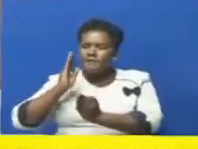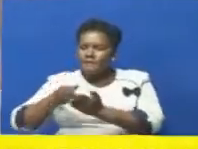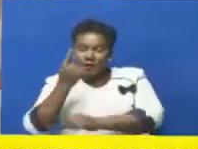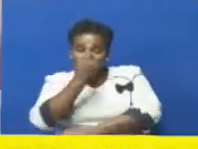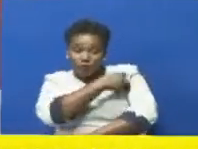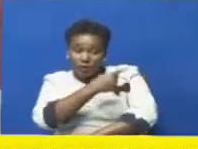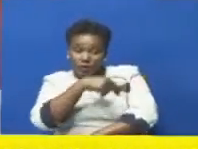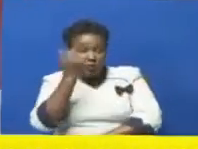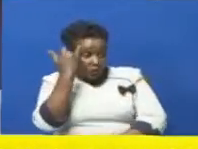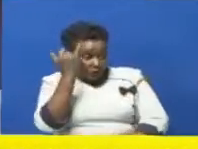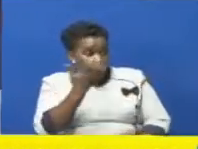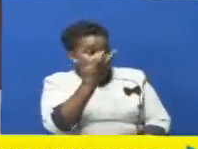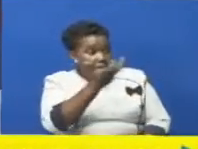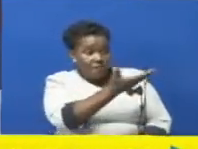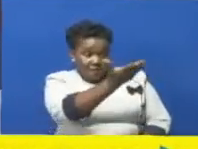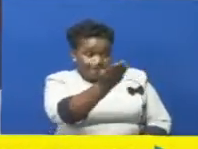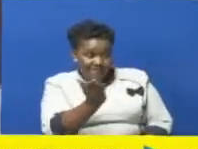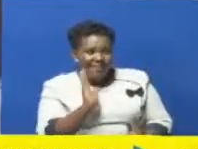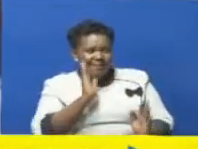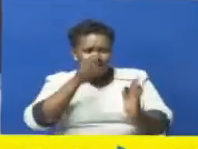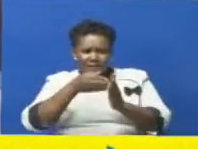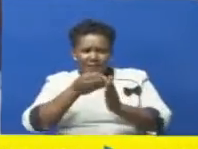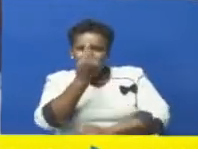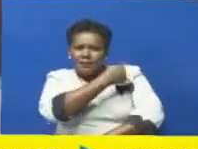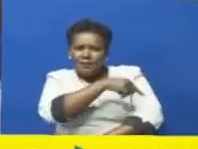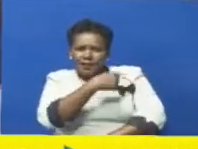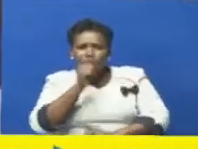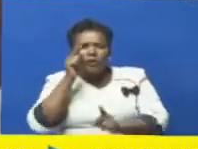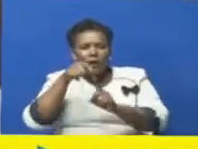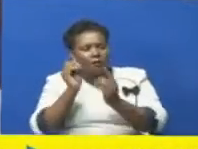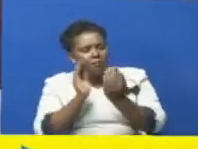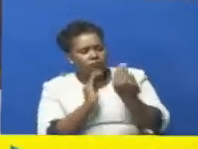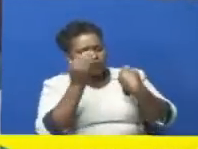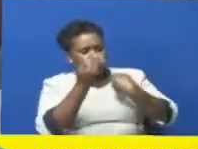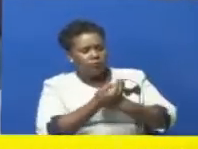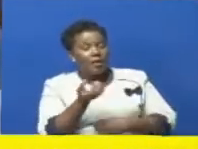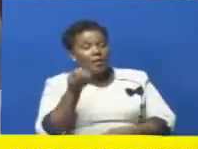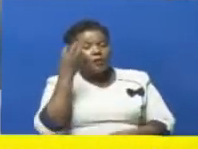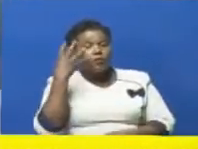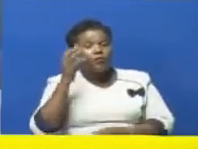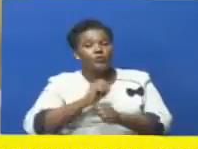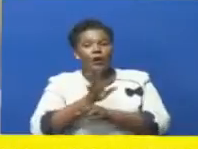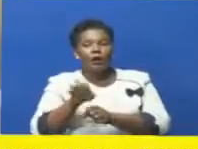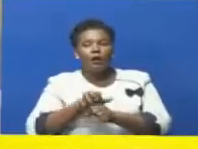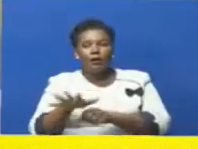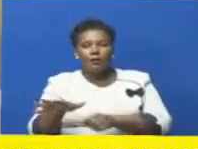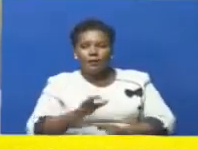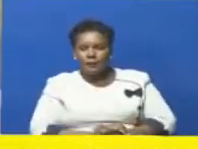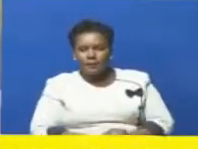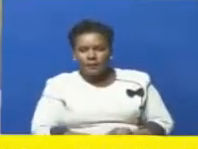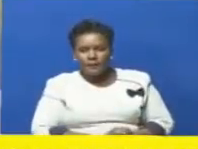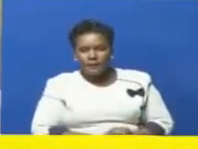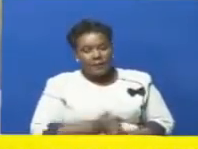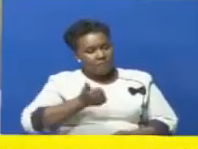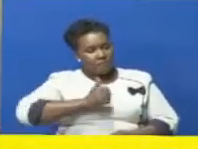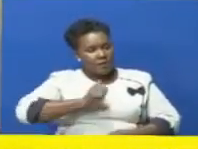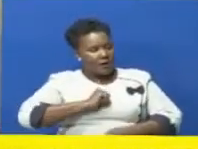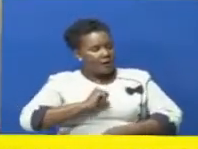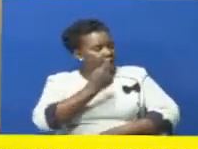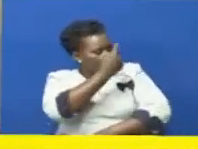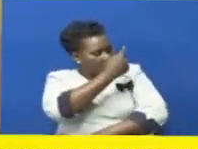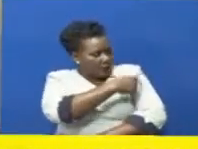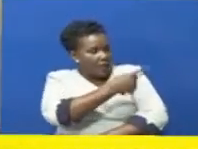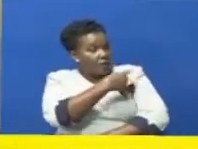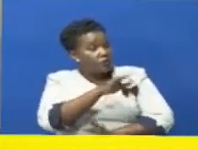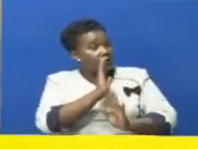wameshauri jamii kujitokeza kuchanja ili kujikinga na ugonjwa wa uviko 19. Ameni metioma na